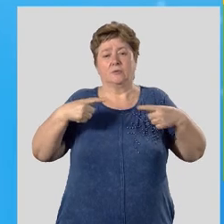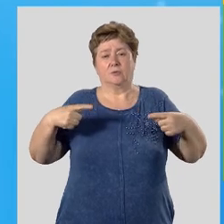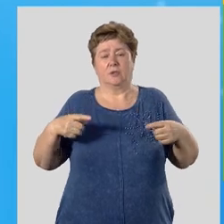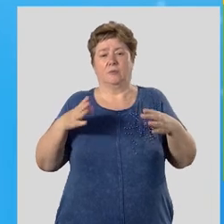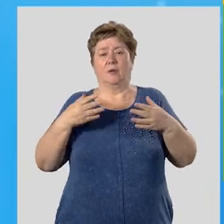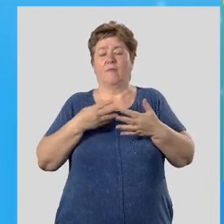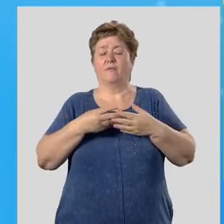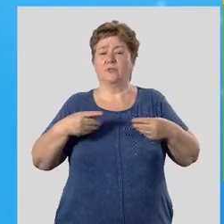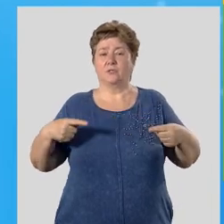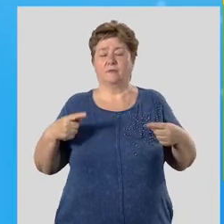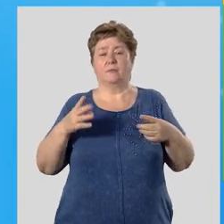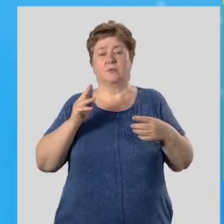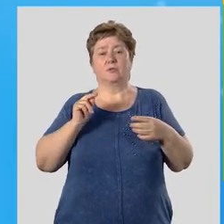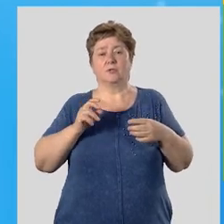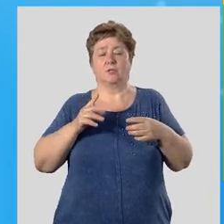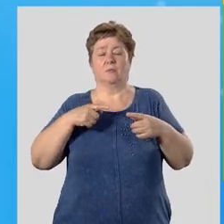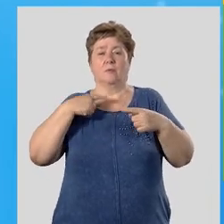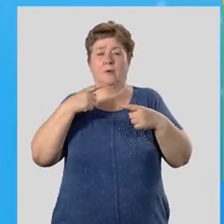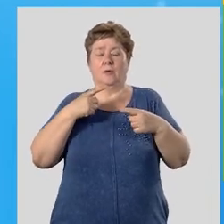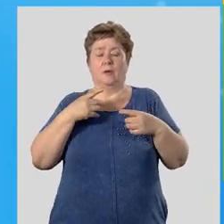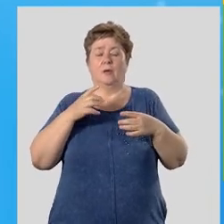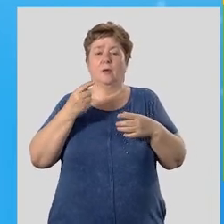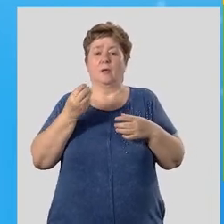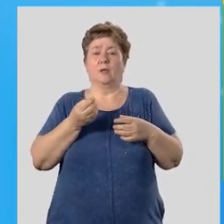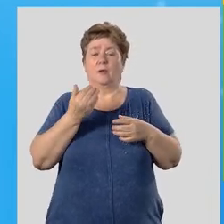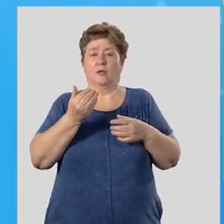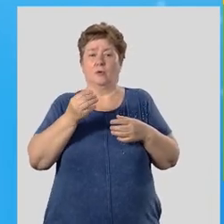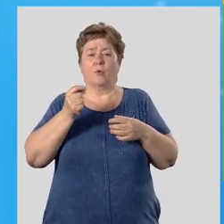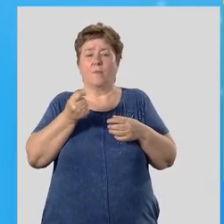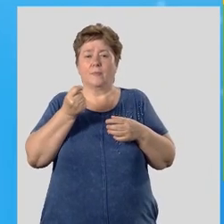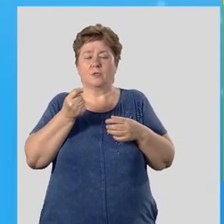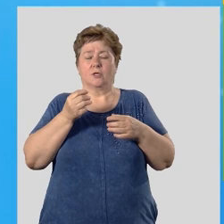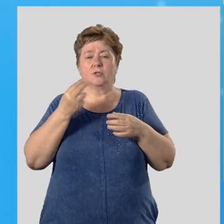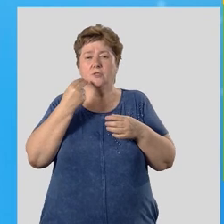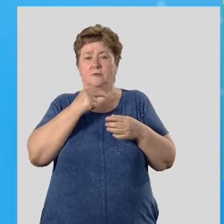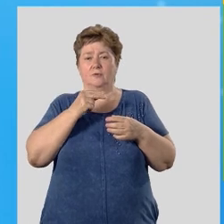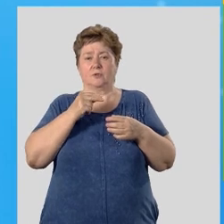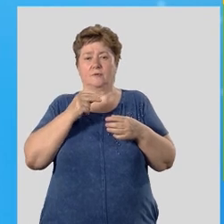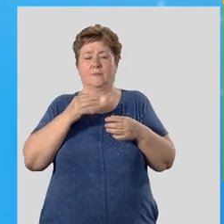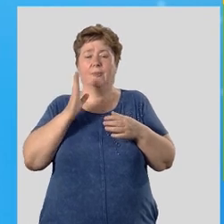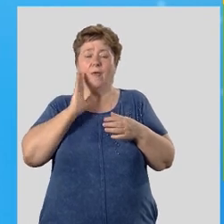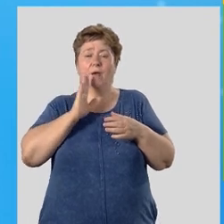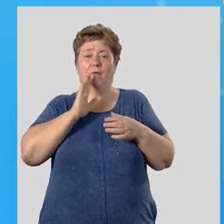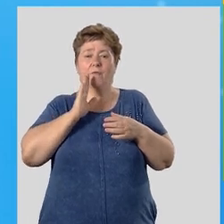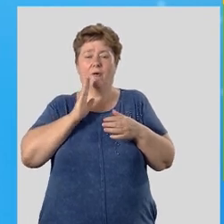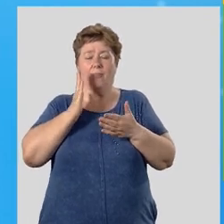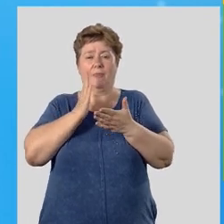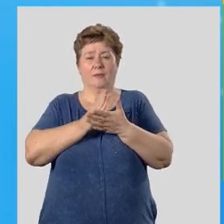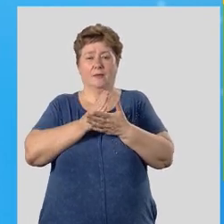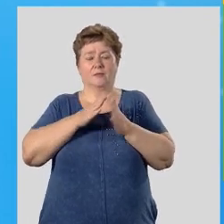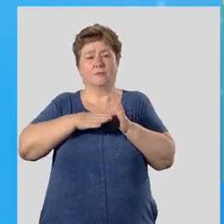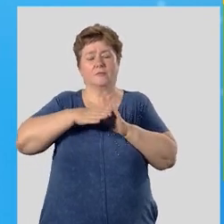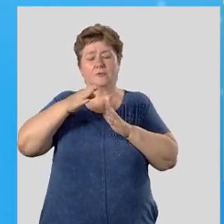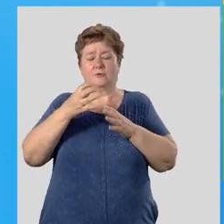другими веществами, чем объясняются ее капиллярные свойства. Вода обладает